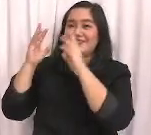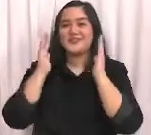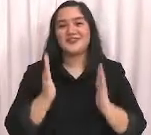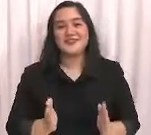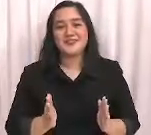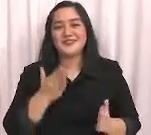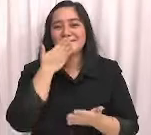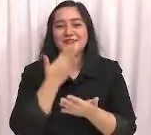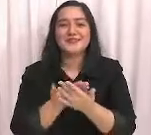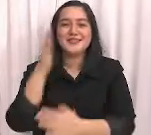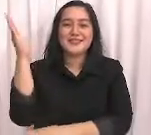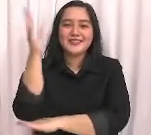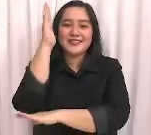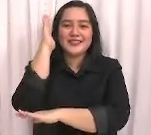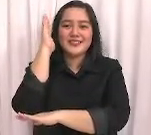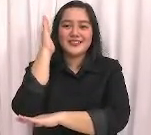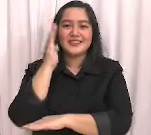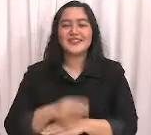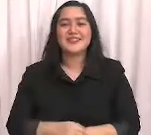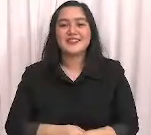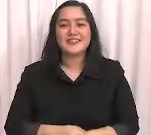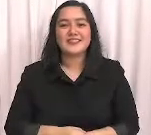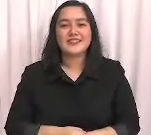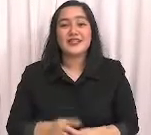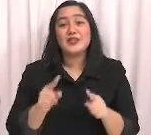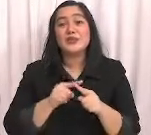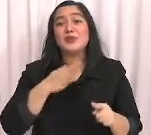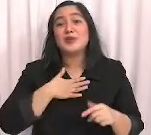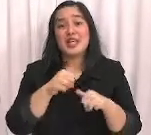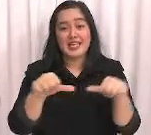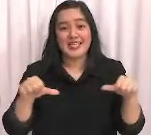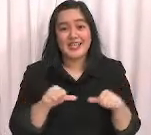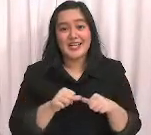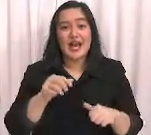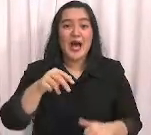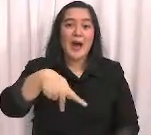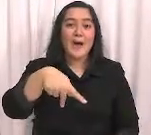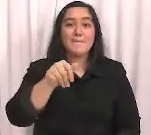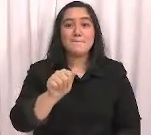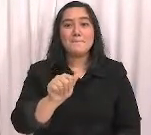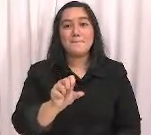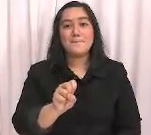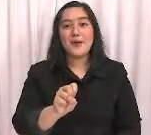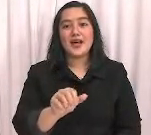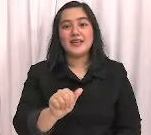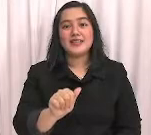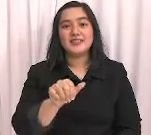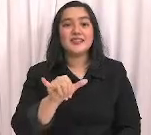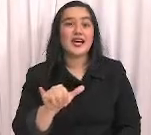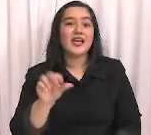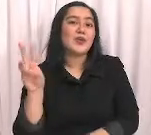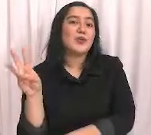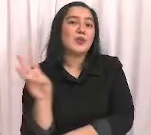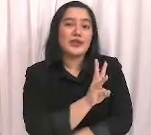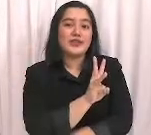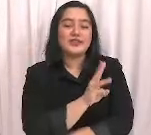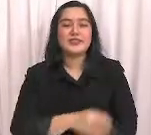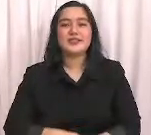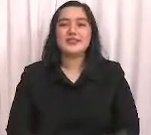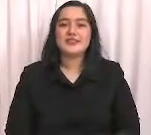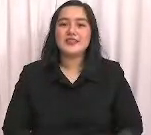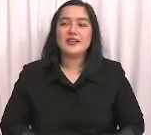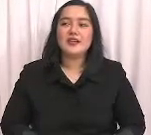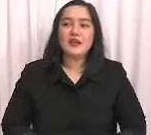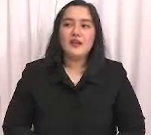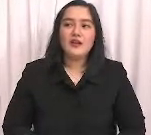magandang tanghali sa inyo. Lalo na sa Pasay West. Yes. Mga mothers dyan, alam ko naka-tune in, lalo na si